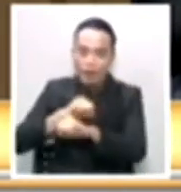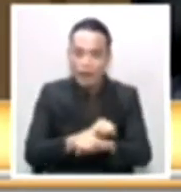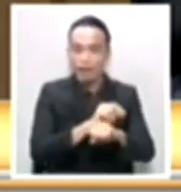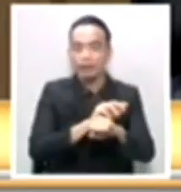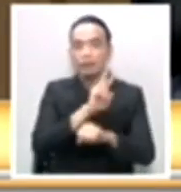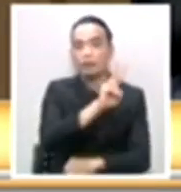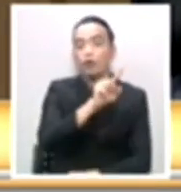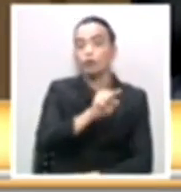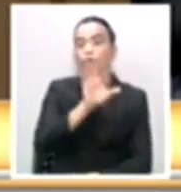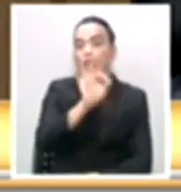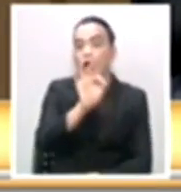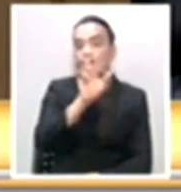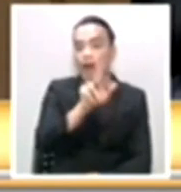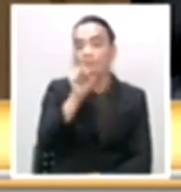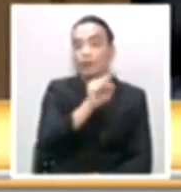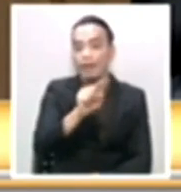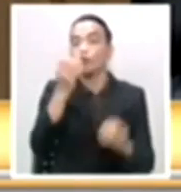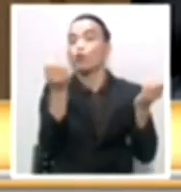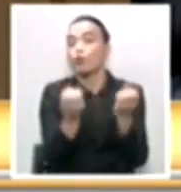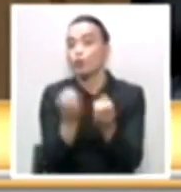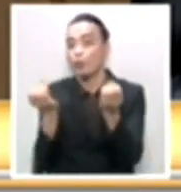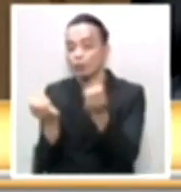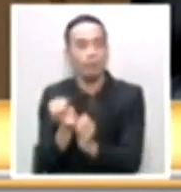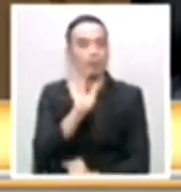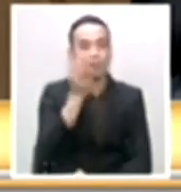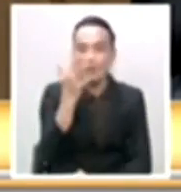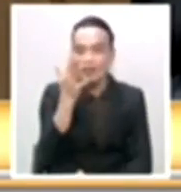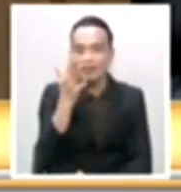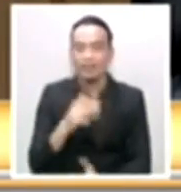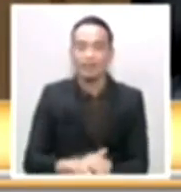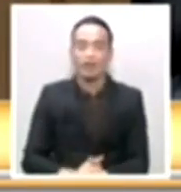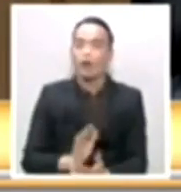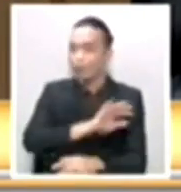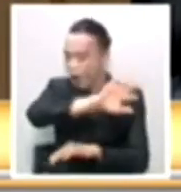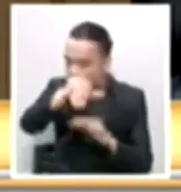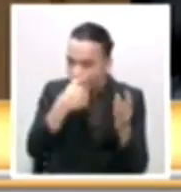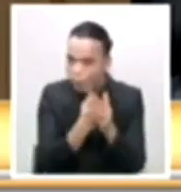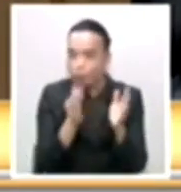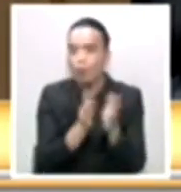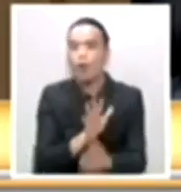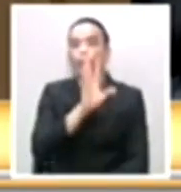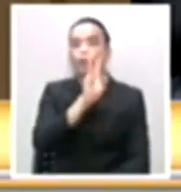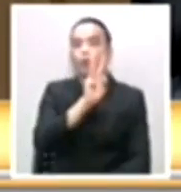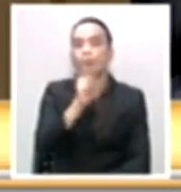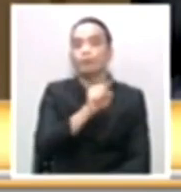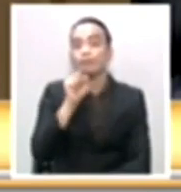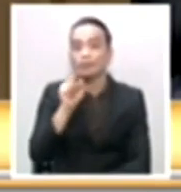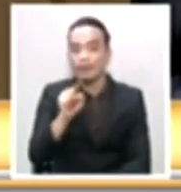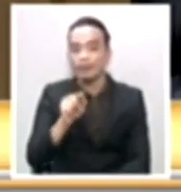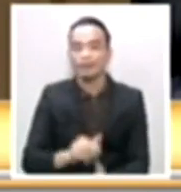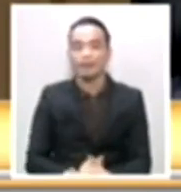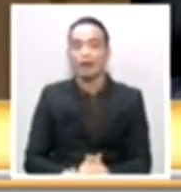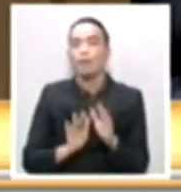2.93% นะครับไม่ได้รับผลกระทบนะครับทั้งหมดเนี่ยประมาณ 6% คงปืนเป็นพื้นที่ประม